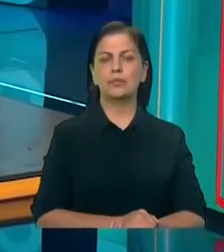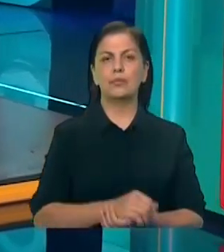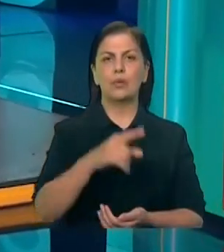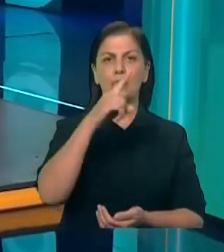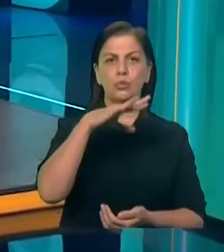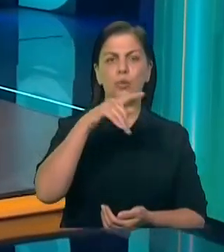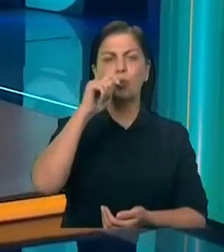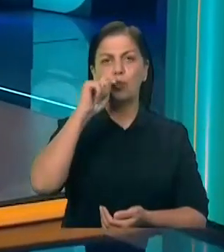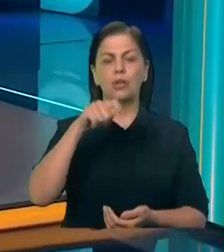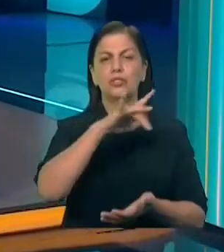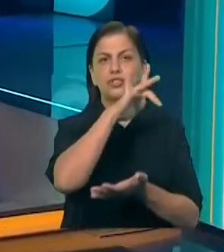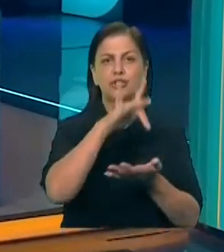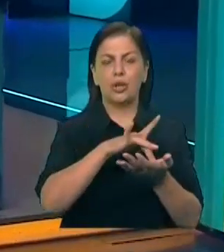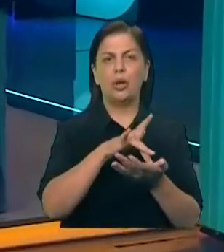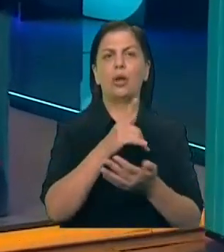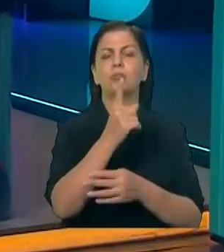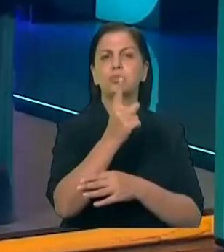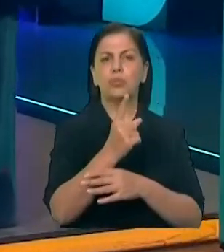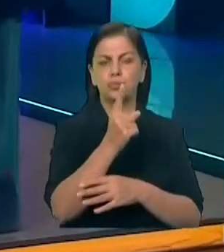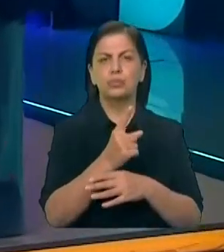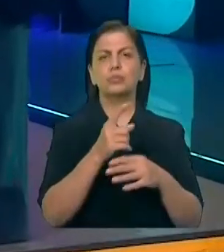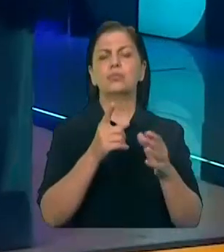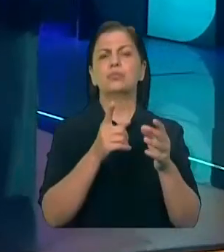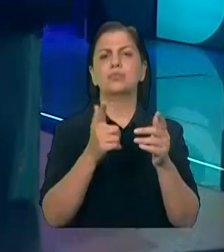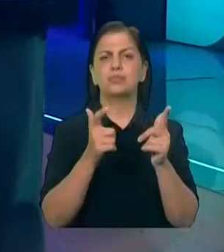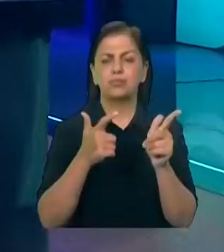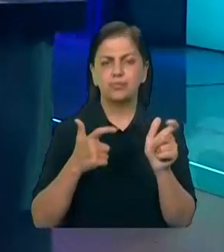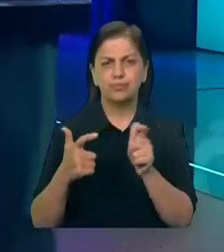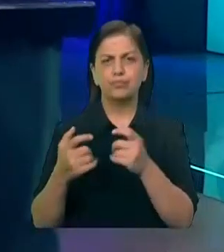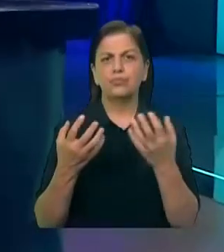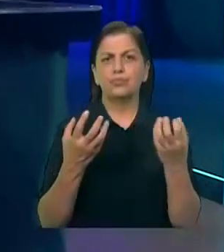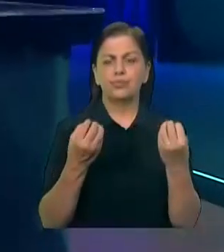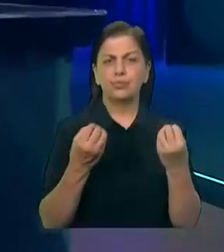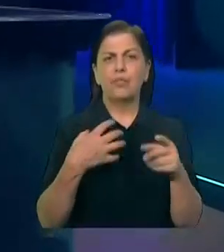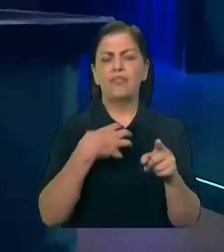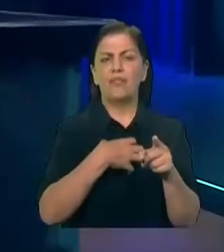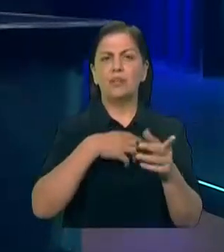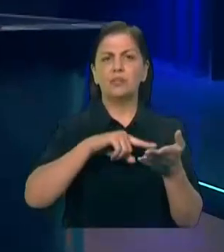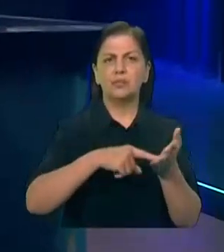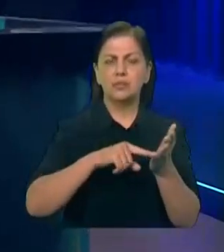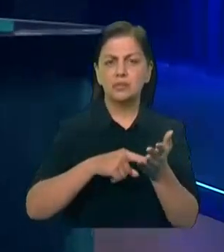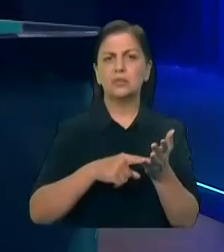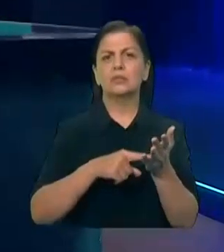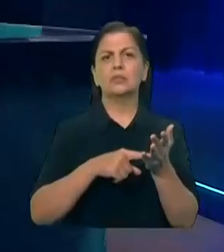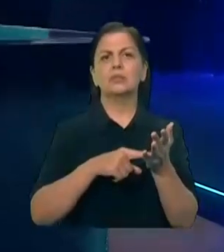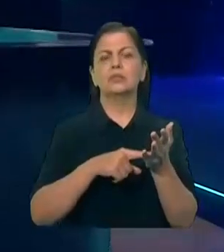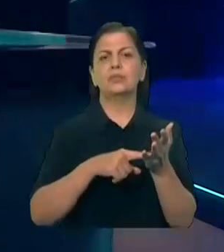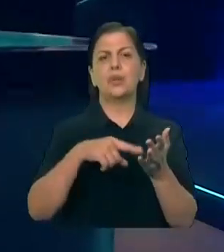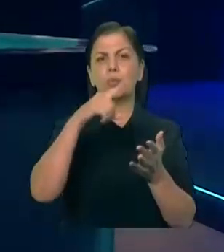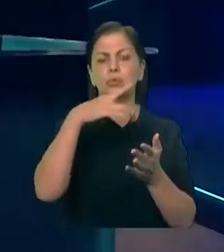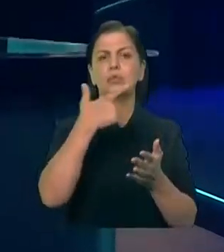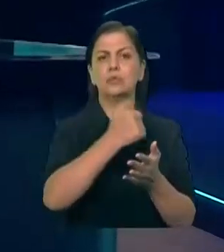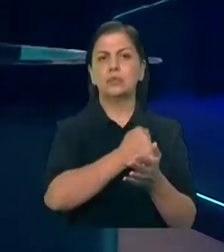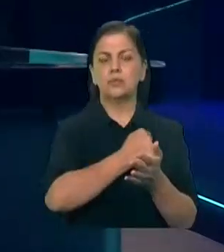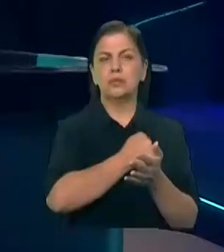Rusiya Ukraynanın şəhərlərinə hücumlarını davam etdirir. Strateji əhəmiyyətli obyekt və əraziləri ələ keçirməklə yanaşı Rusiya